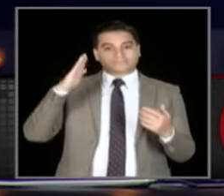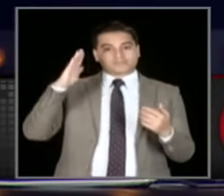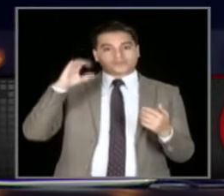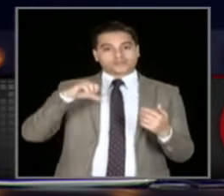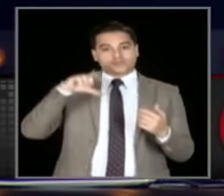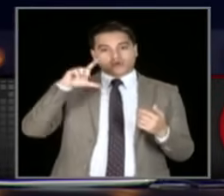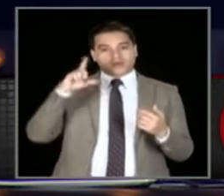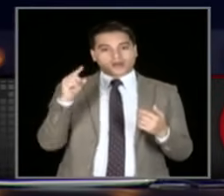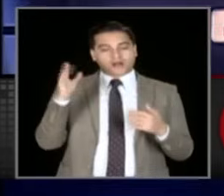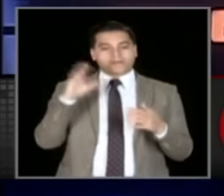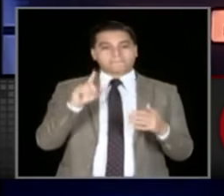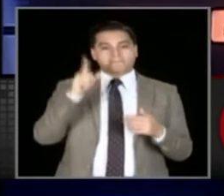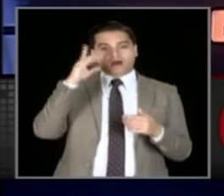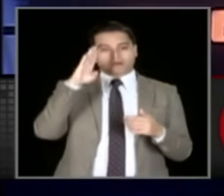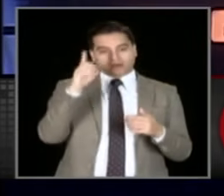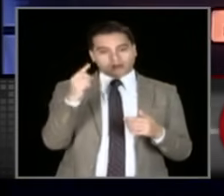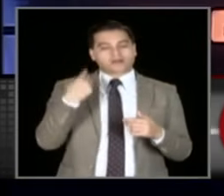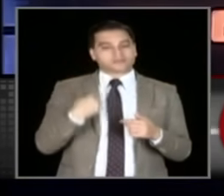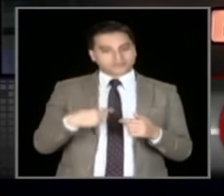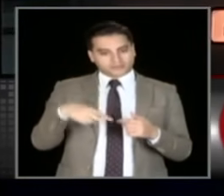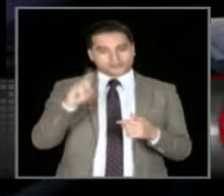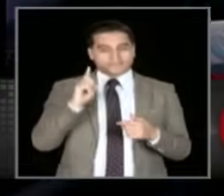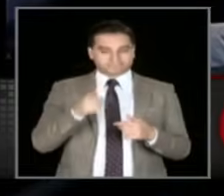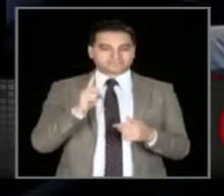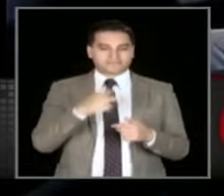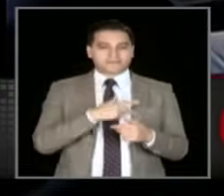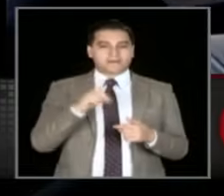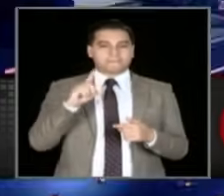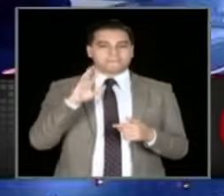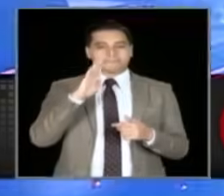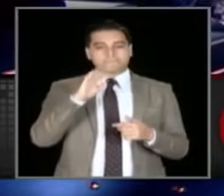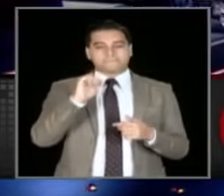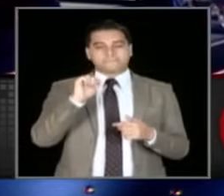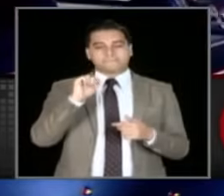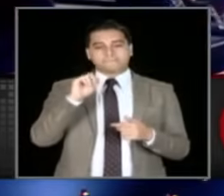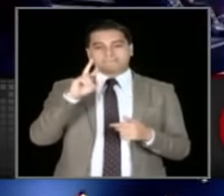مسبار باركر. إجابة صحيحة. برافو عليك يا محمد، برافو عليك،